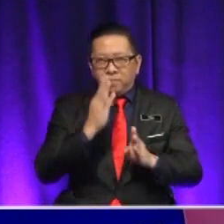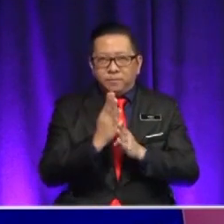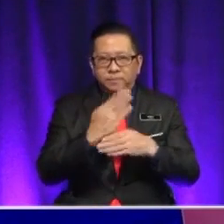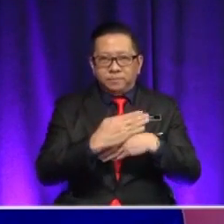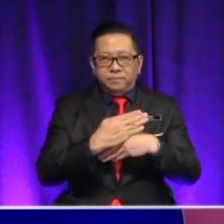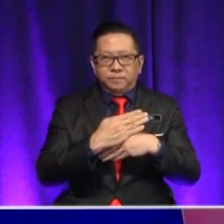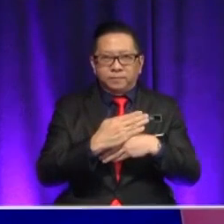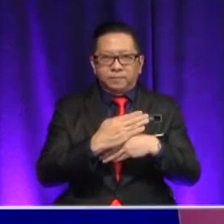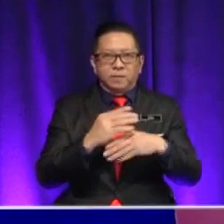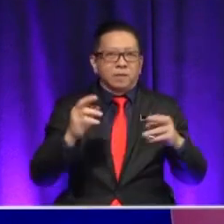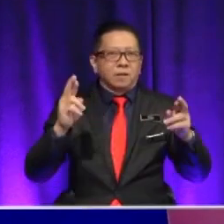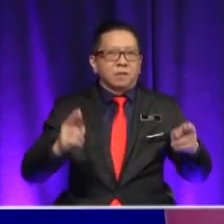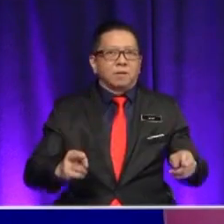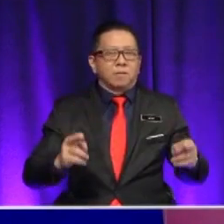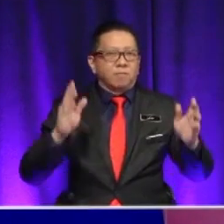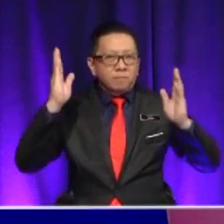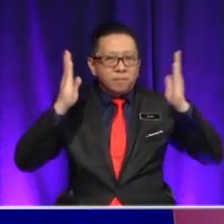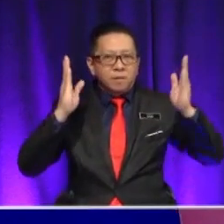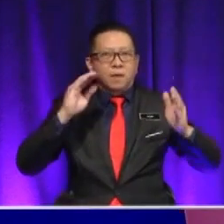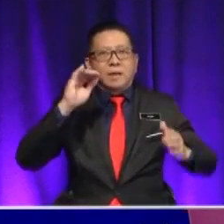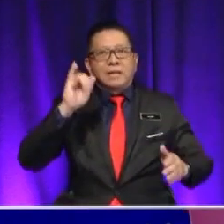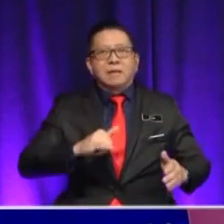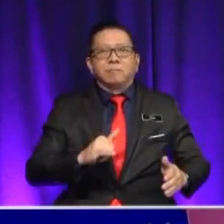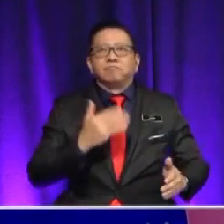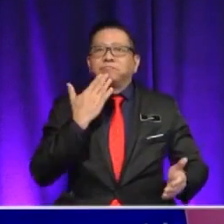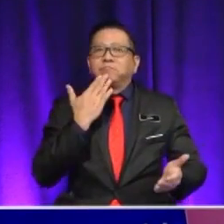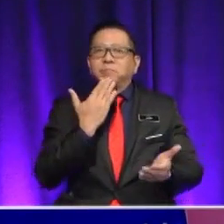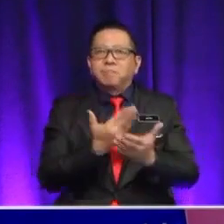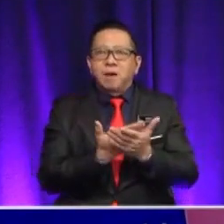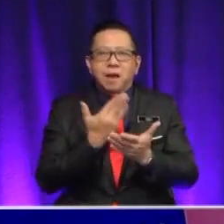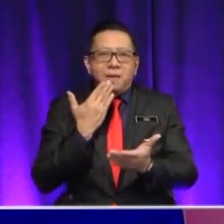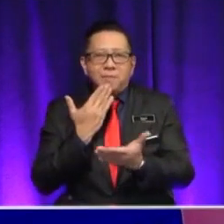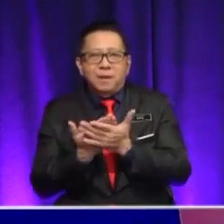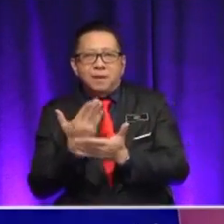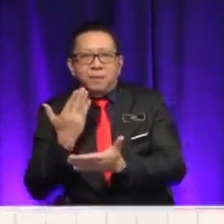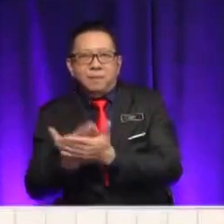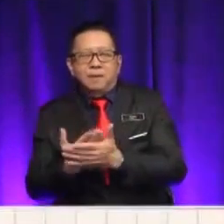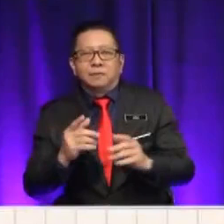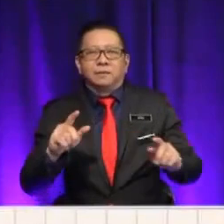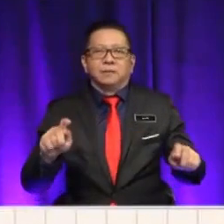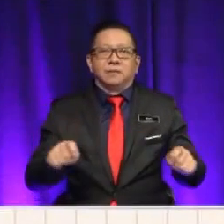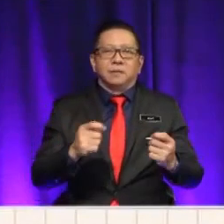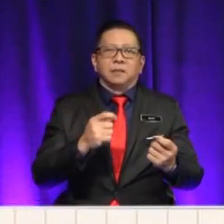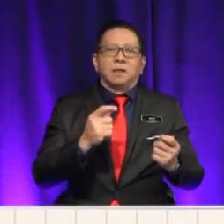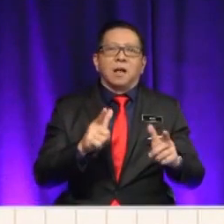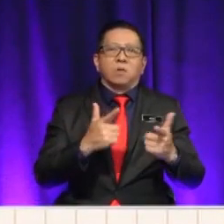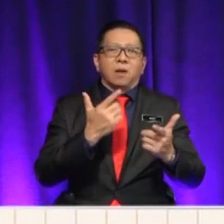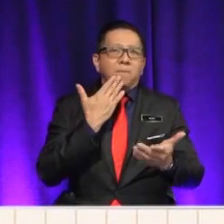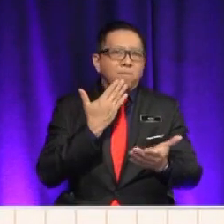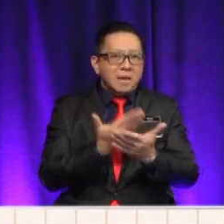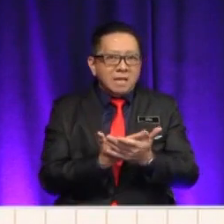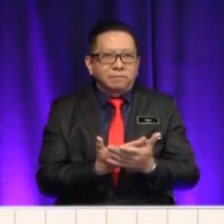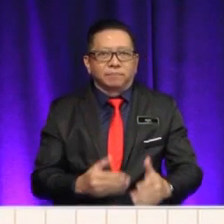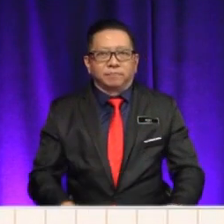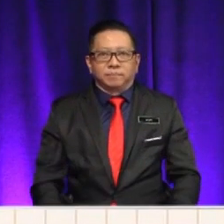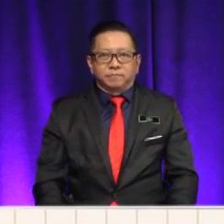warga negara yang berbudi pekerti mulia, okey, yang mengamalkan tingkah laku yang baik, okey, tingkah laku yang